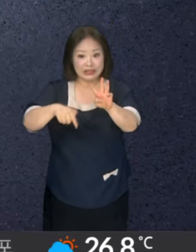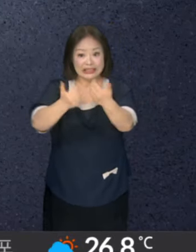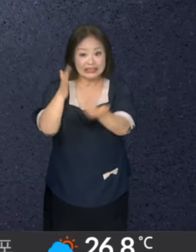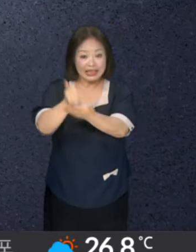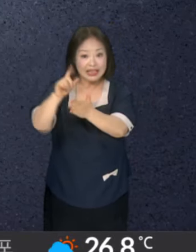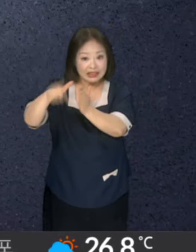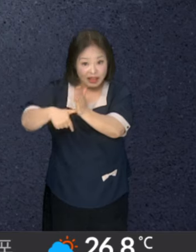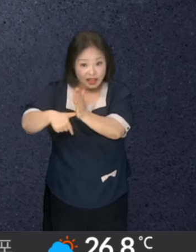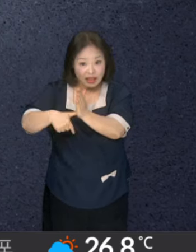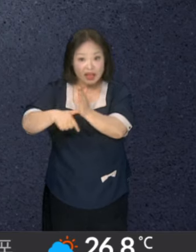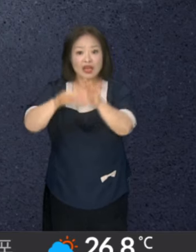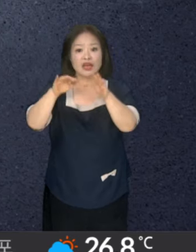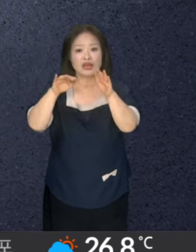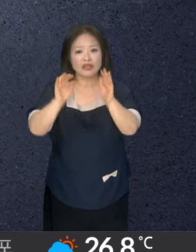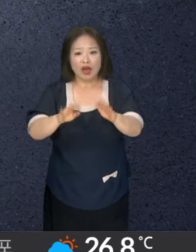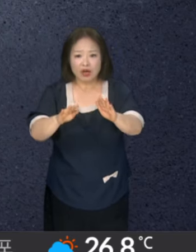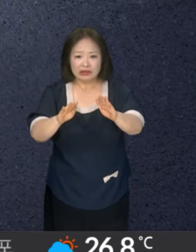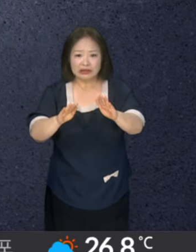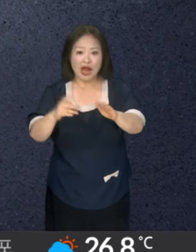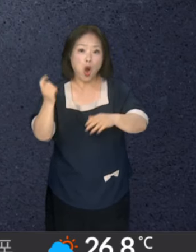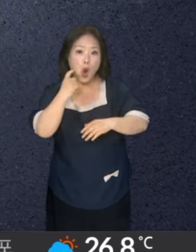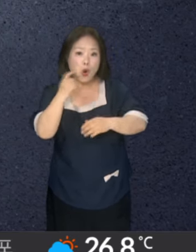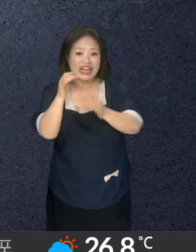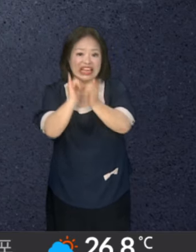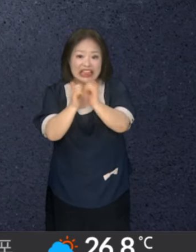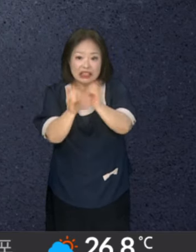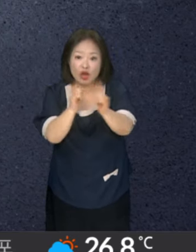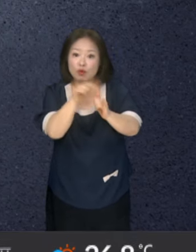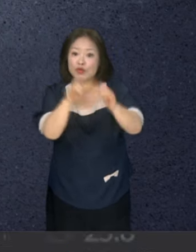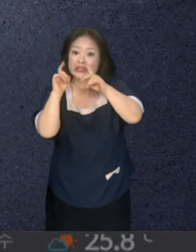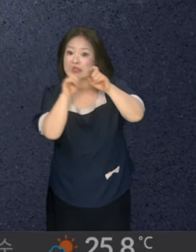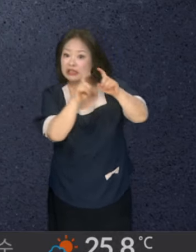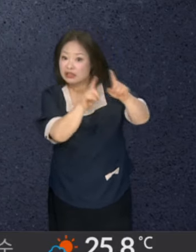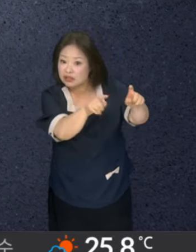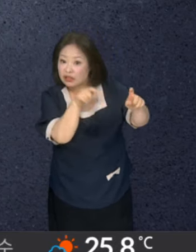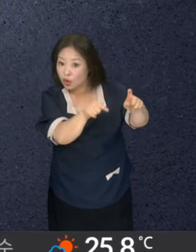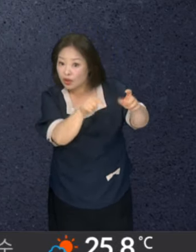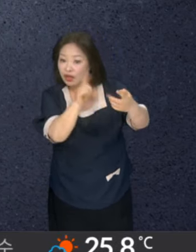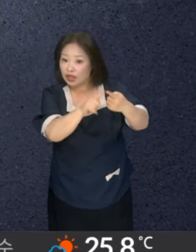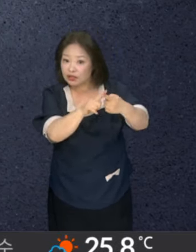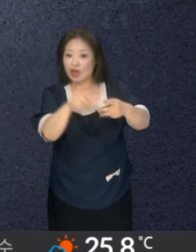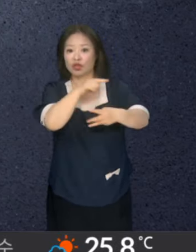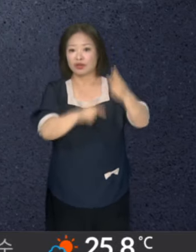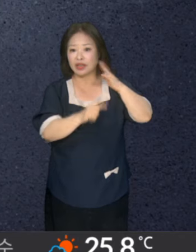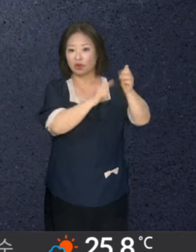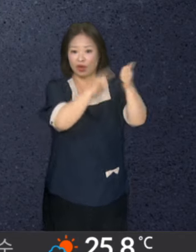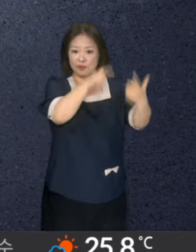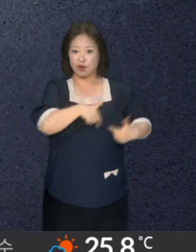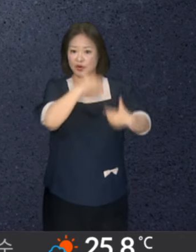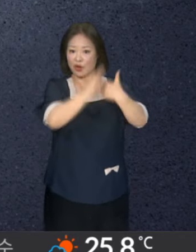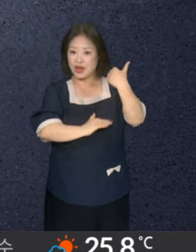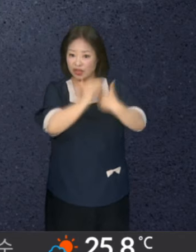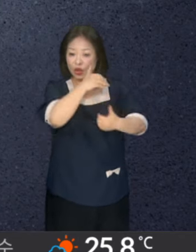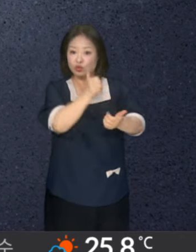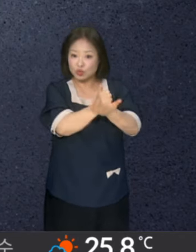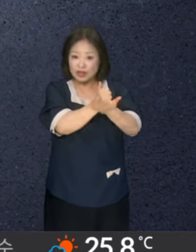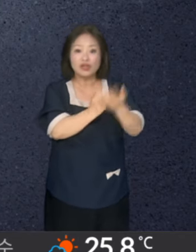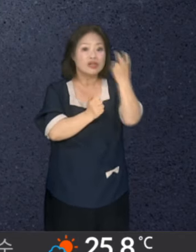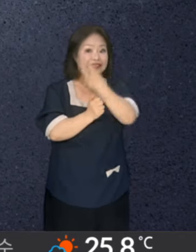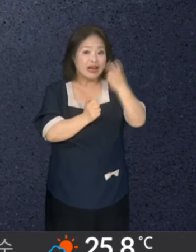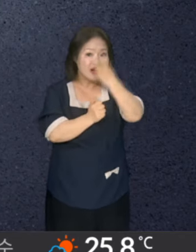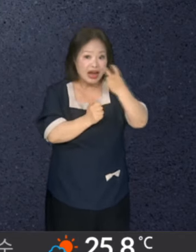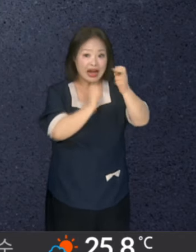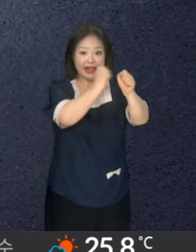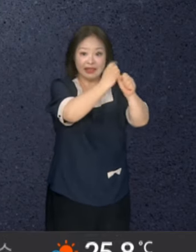공표를 탄핵 사유 중 하나로 삼았습니다 허위 인터뷰 의혹이 나온 윤 대통령 명예 훼손 사건을 수사하며